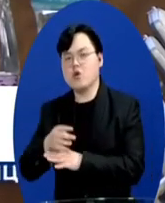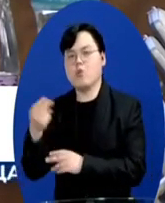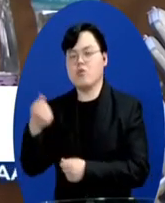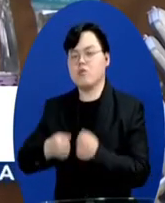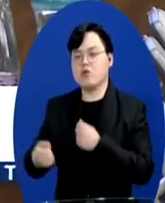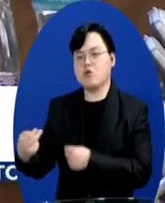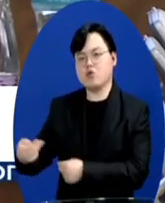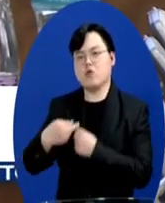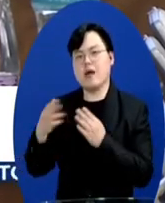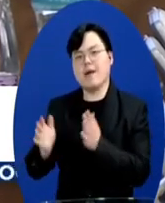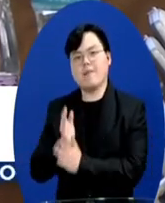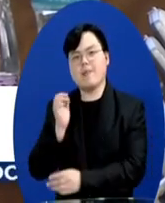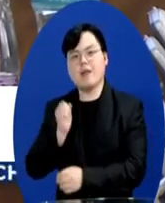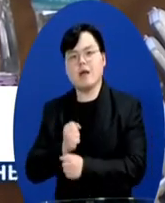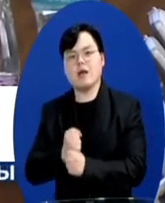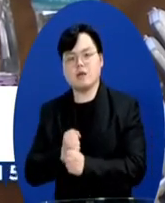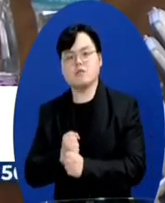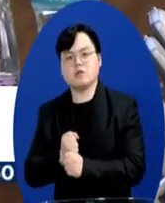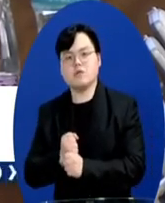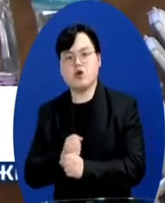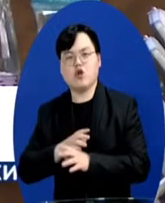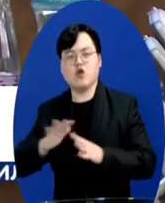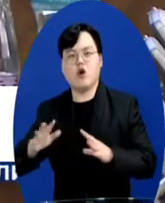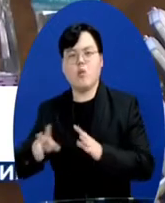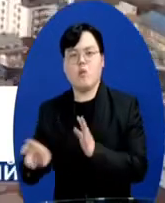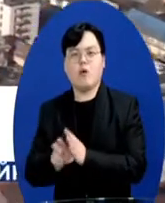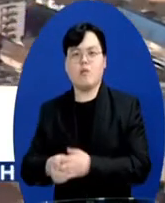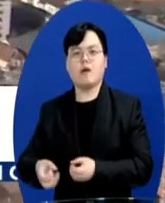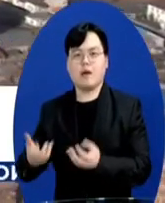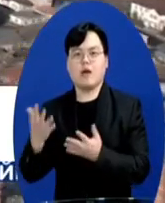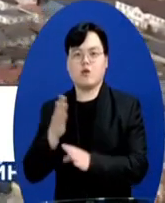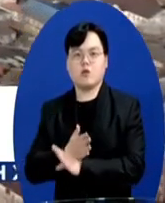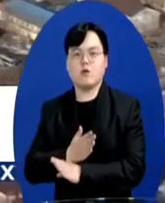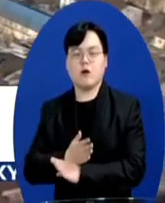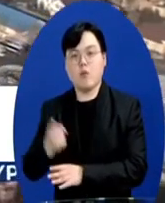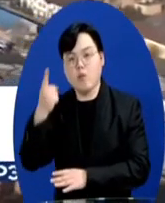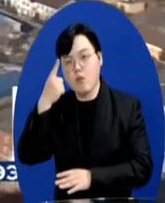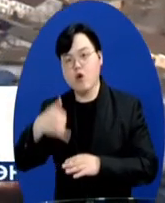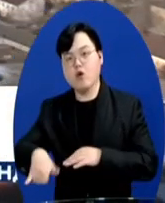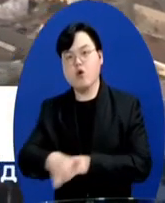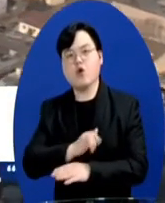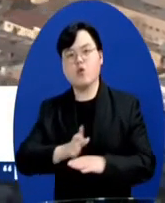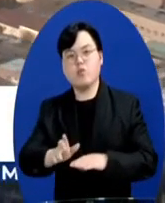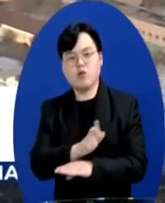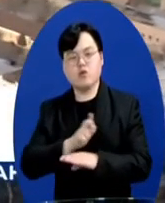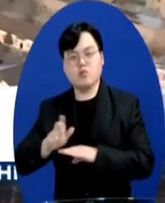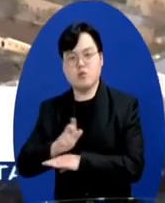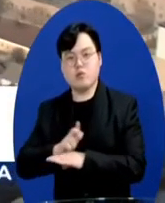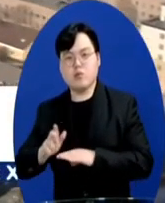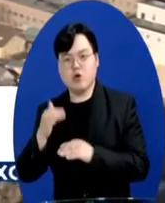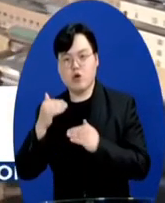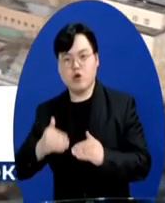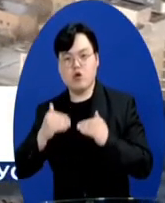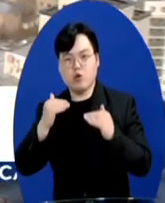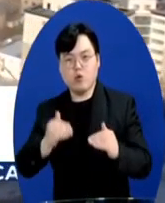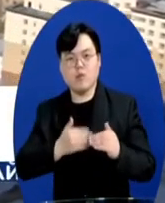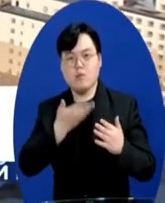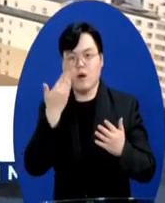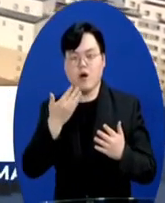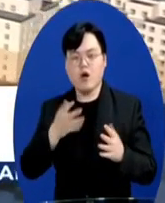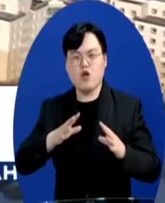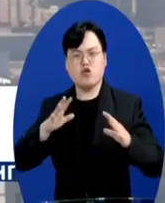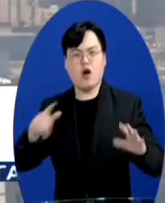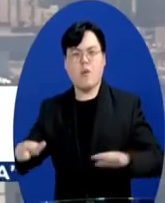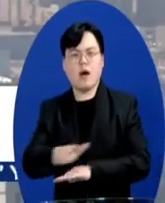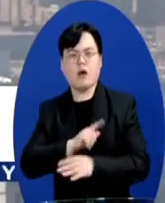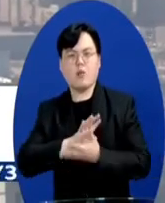хөрөнгө оруулагчид хамтран ажиллах ийм том боломжийг бий болгосон. Манай улс бүсчилсэн хөгжлийн бодлого алдсанаас болж өргөн удам нутагтай ч